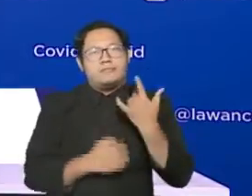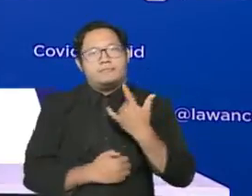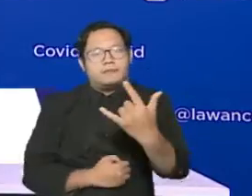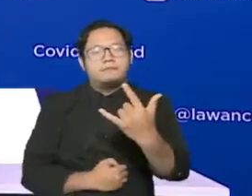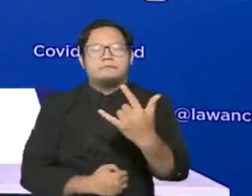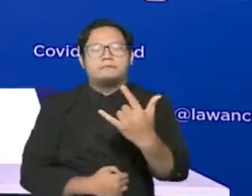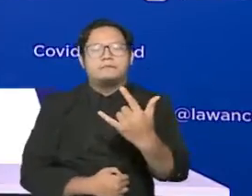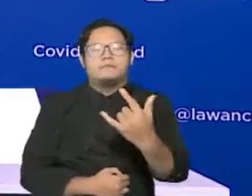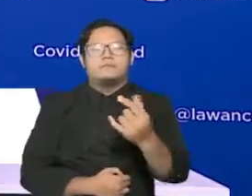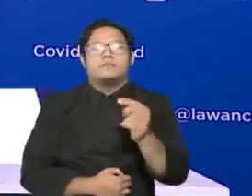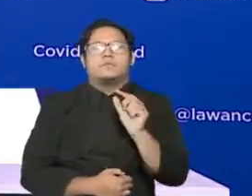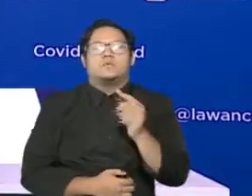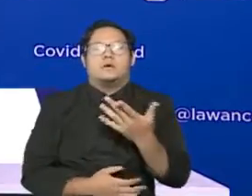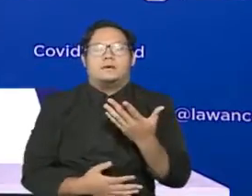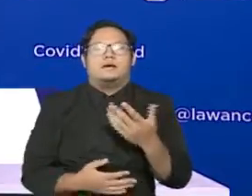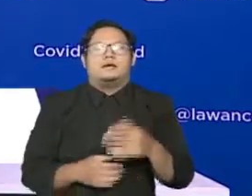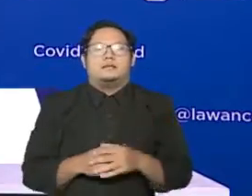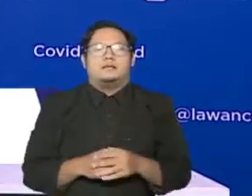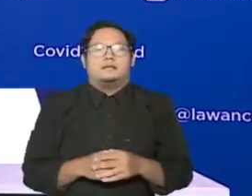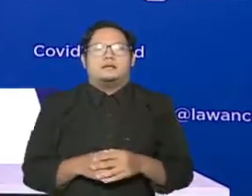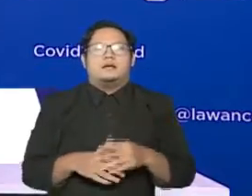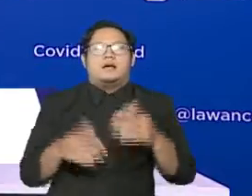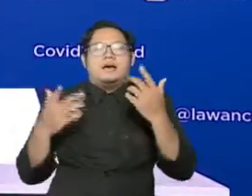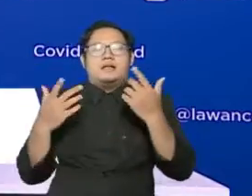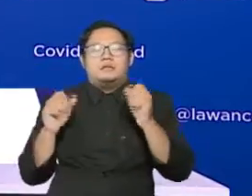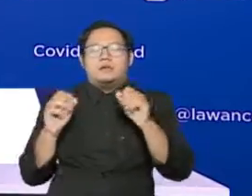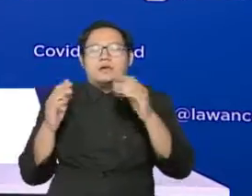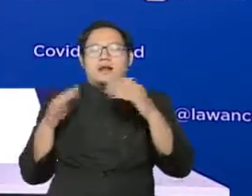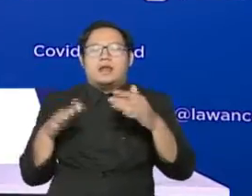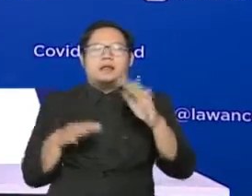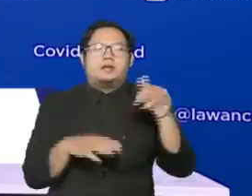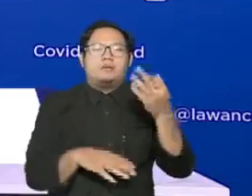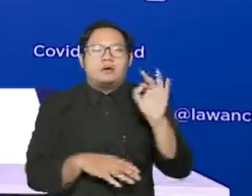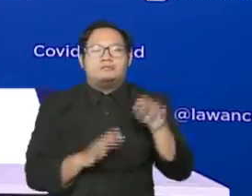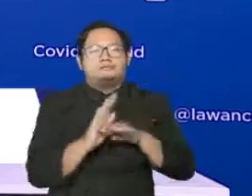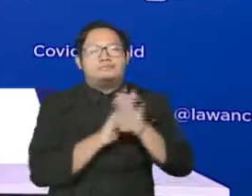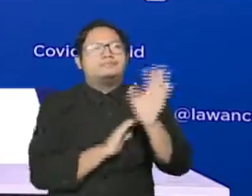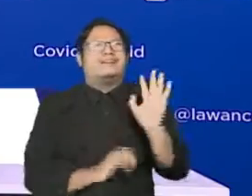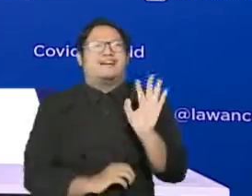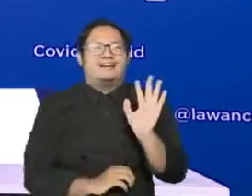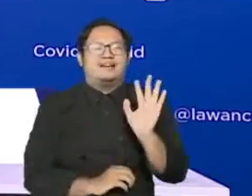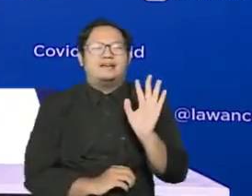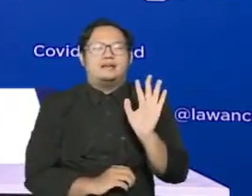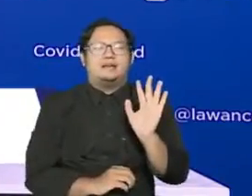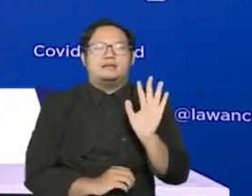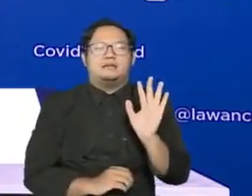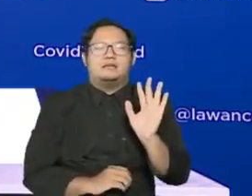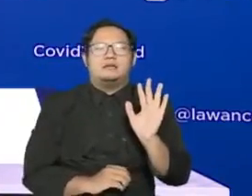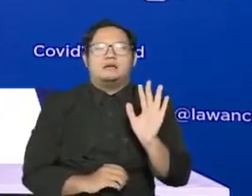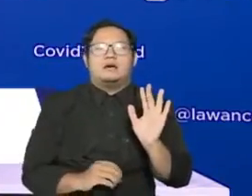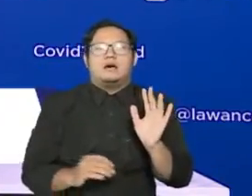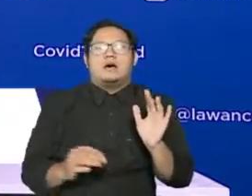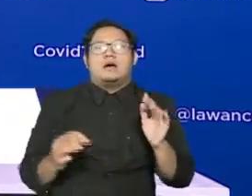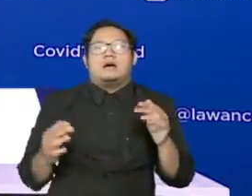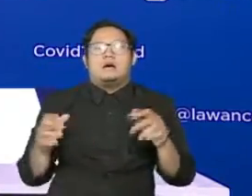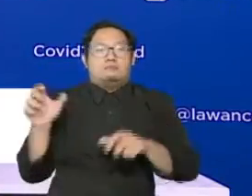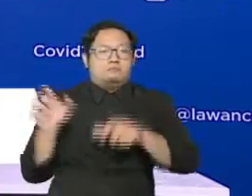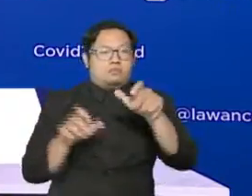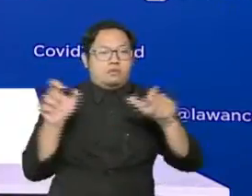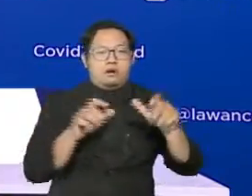tidak kembali meningkat pada saat periode Natal dan Tahun Baru mobilitas penduduk yang terus meningkat